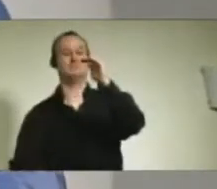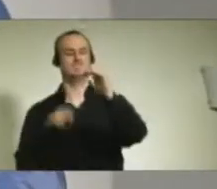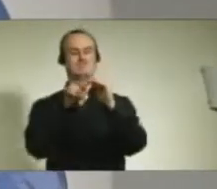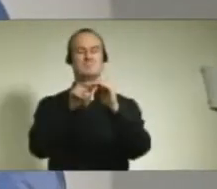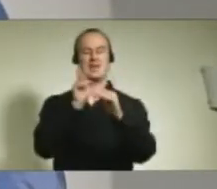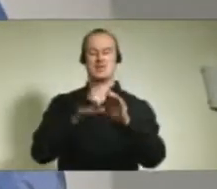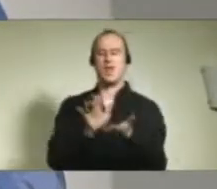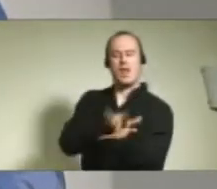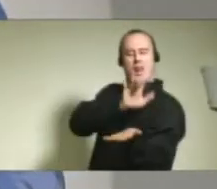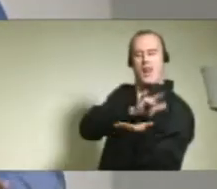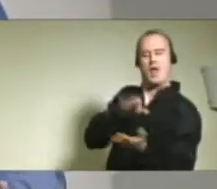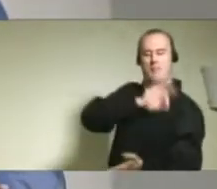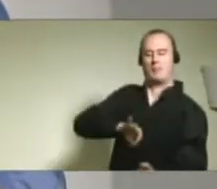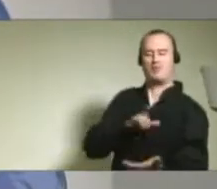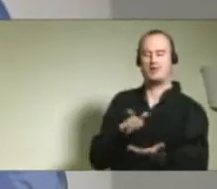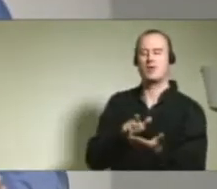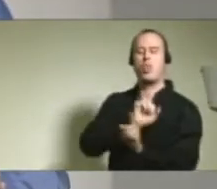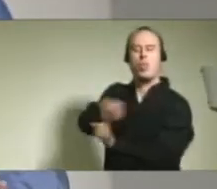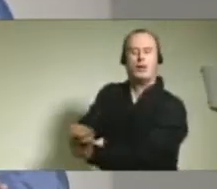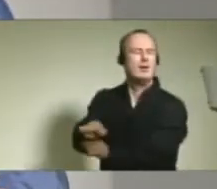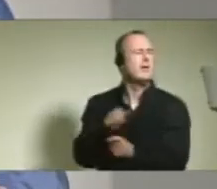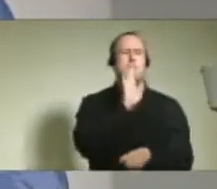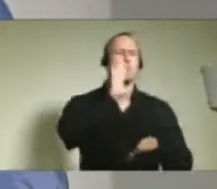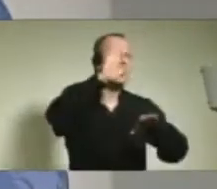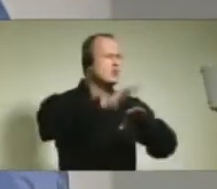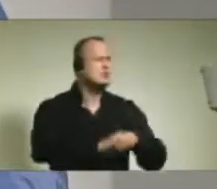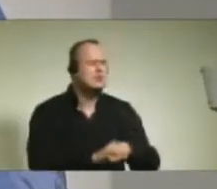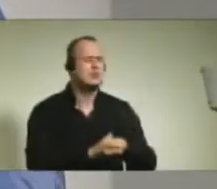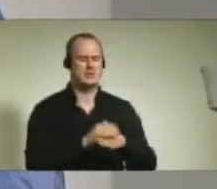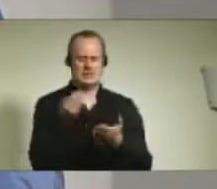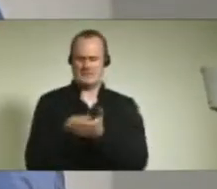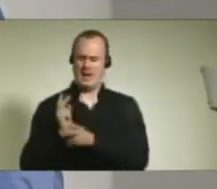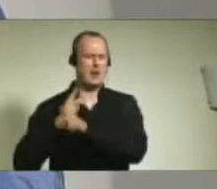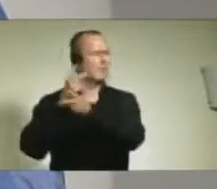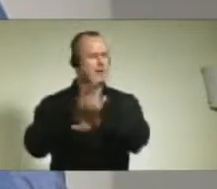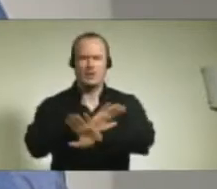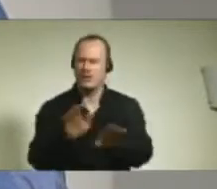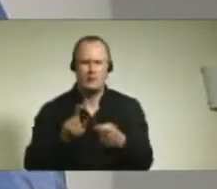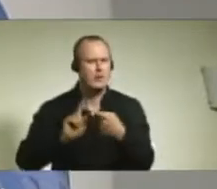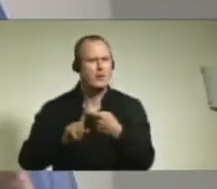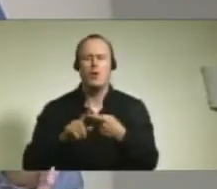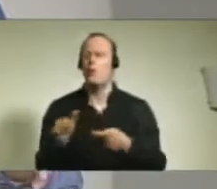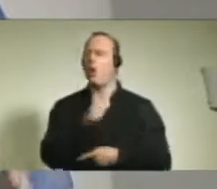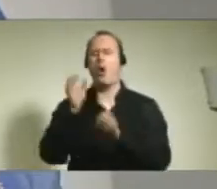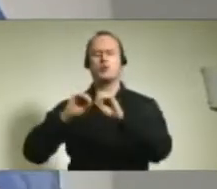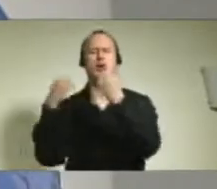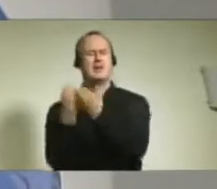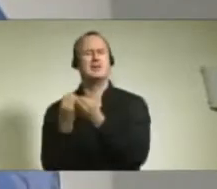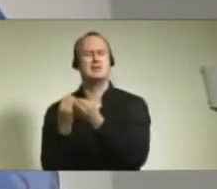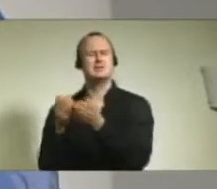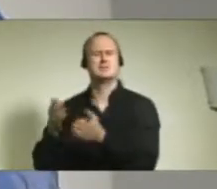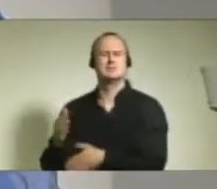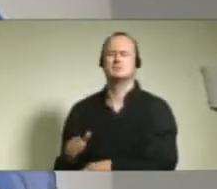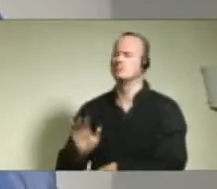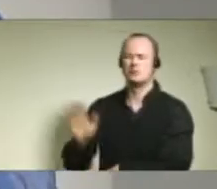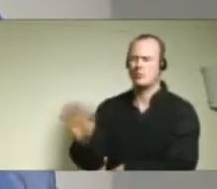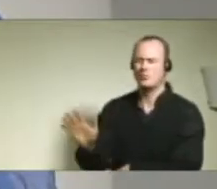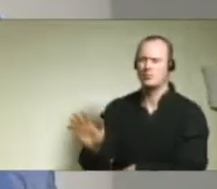gens. Je ne parle pas nécessairement de prêts sur salaire ou de ce type d'organisme, mais des gens